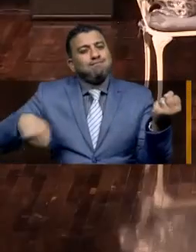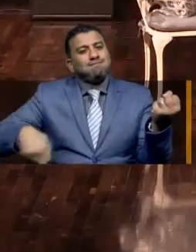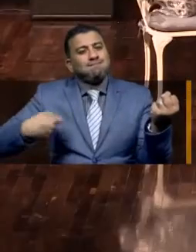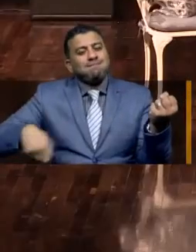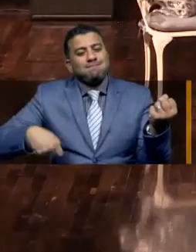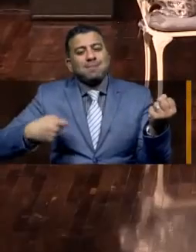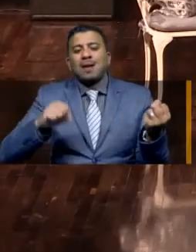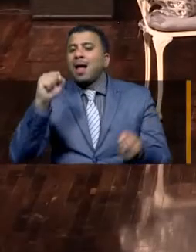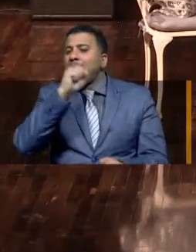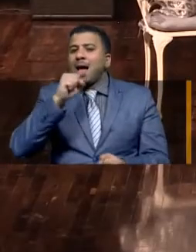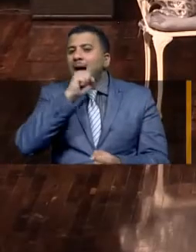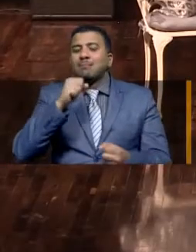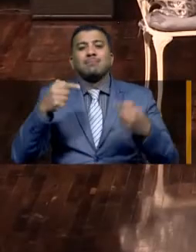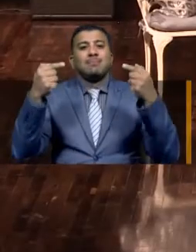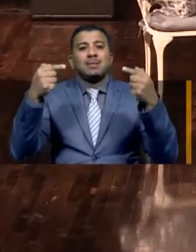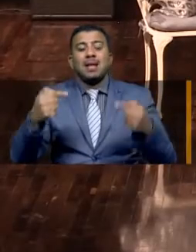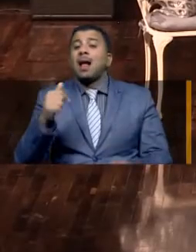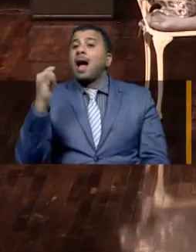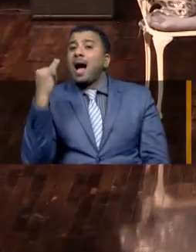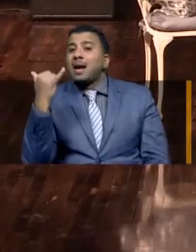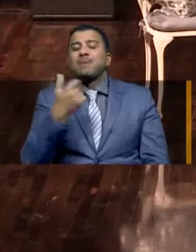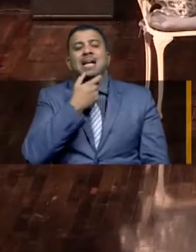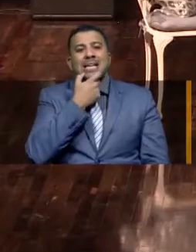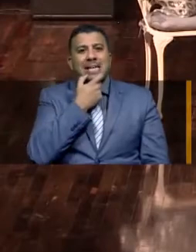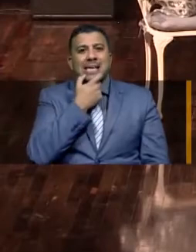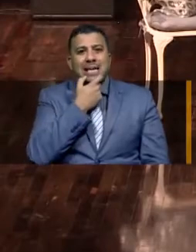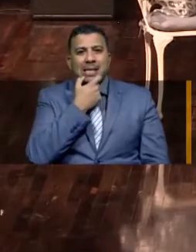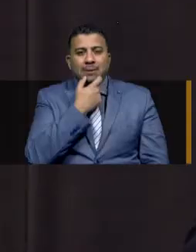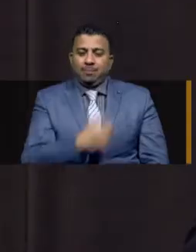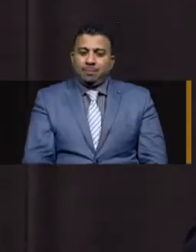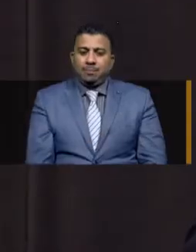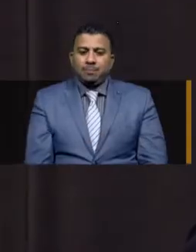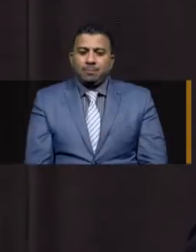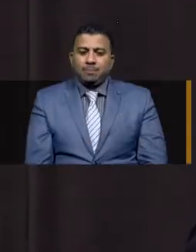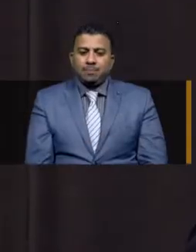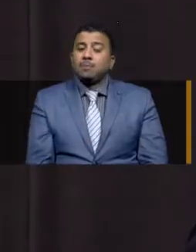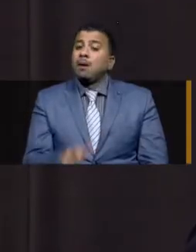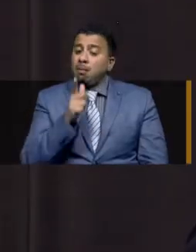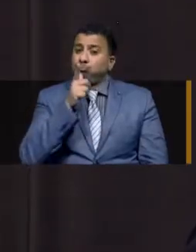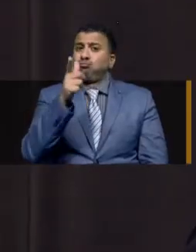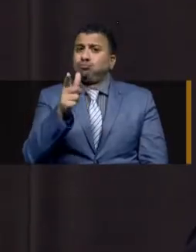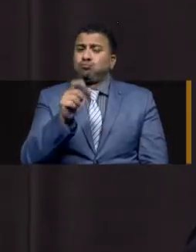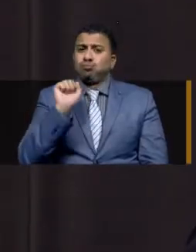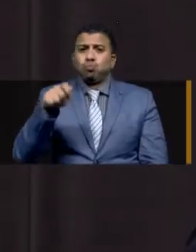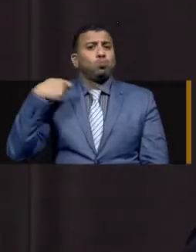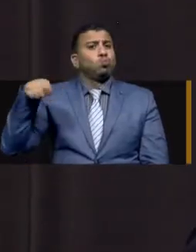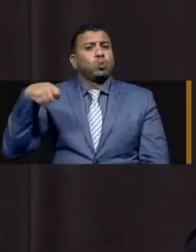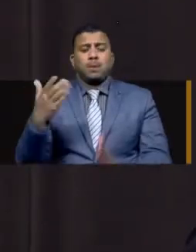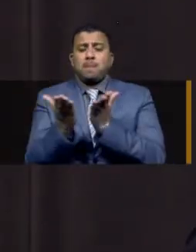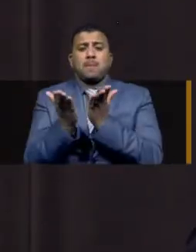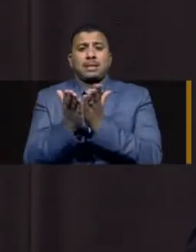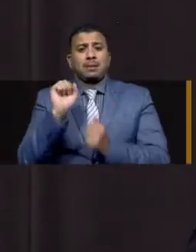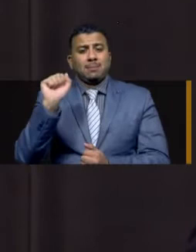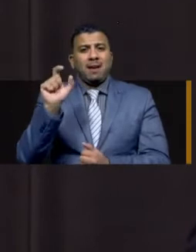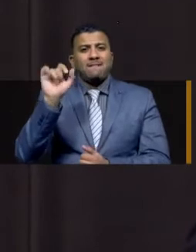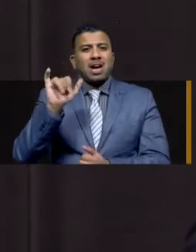موسيقية وقصيدة باللغتين العربية والإنجليزية. ثم ألقى ديم بايرا مدير مدرسة فيكتوريا